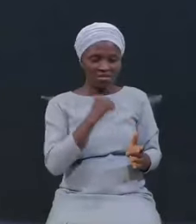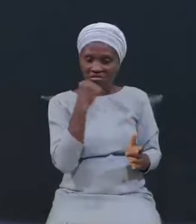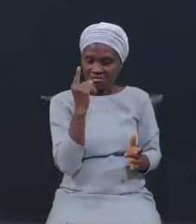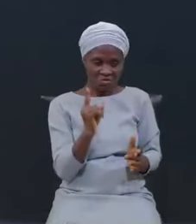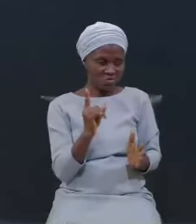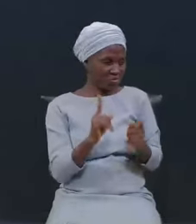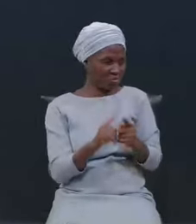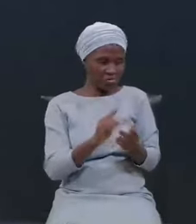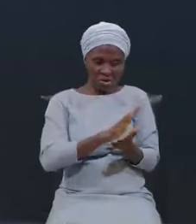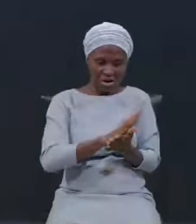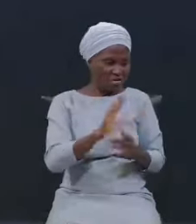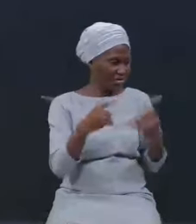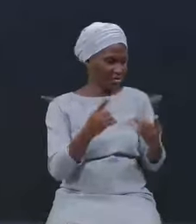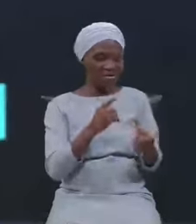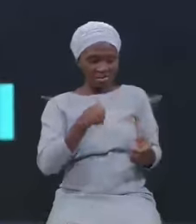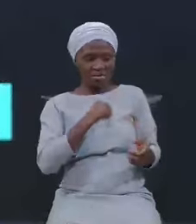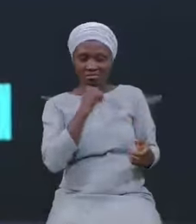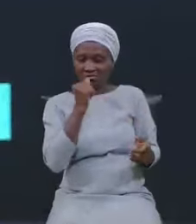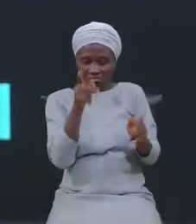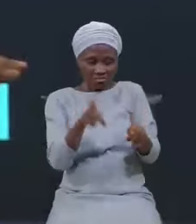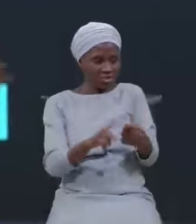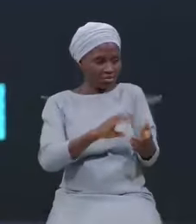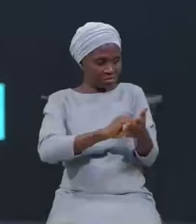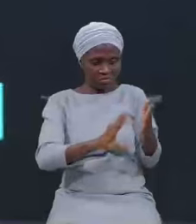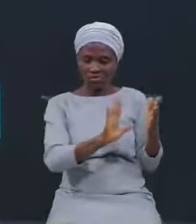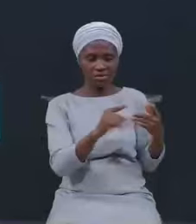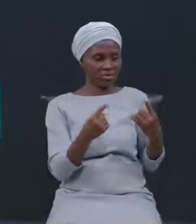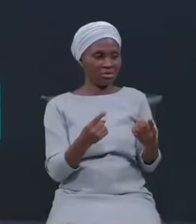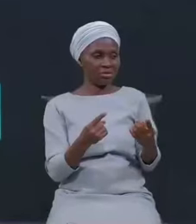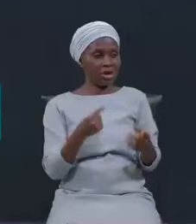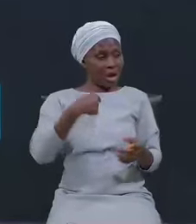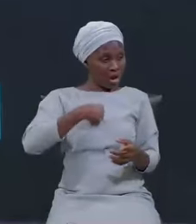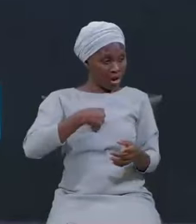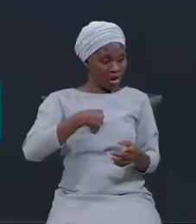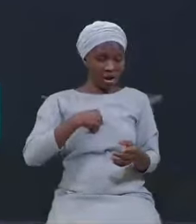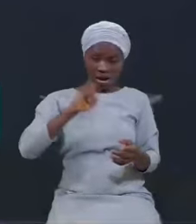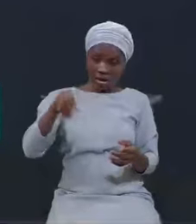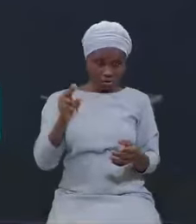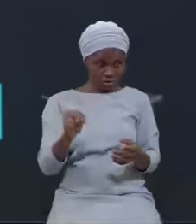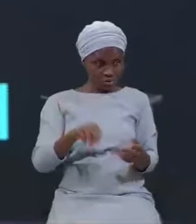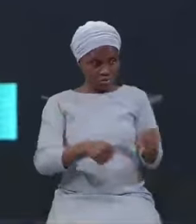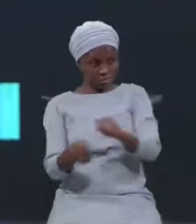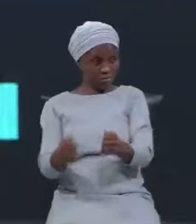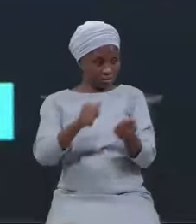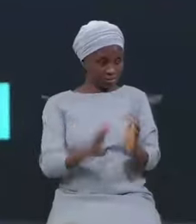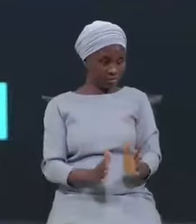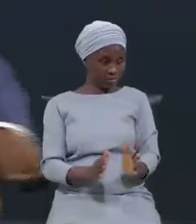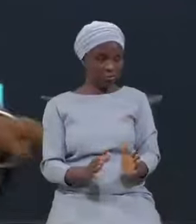vos péchés. Il dit, moi Jean-Baptiste, même si je baptise d'eau,